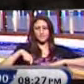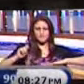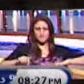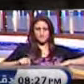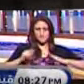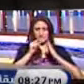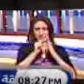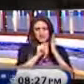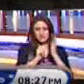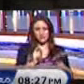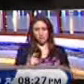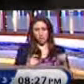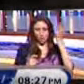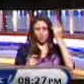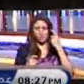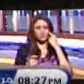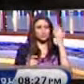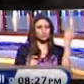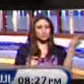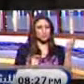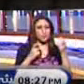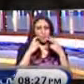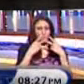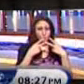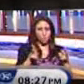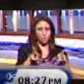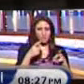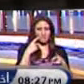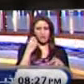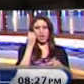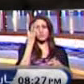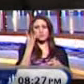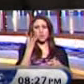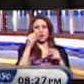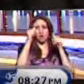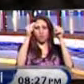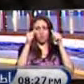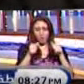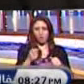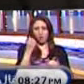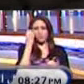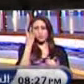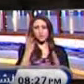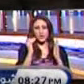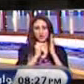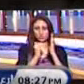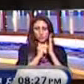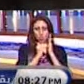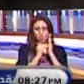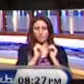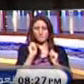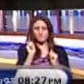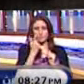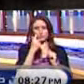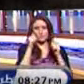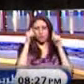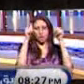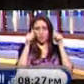العليا الموقرة اللي تصدر قرارها خلال 45 يوم، ونأمل إن شاء الله أن هي تنهي قرارها